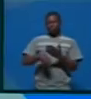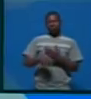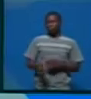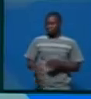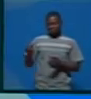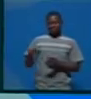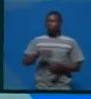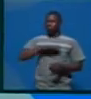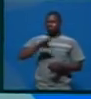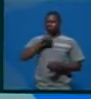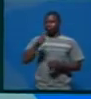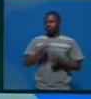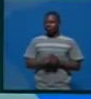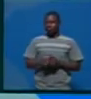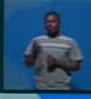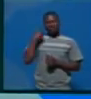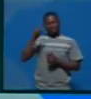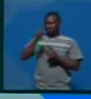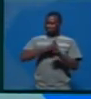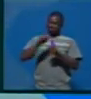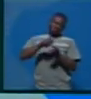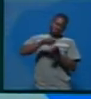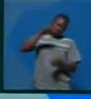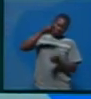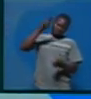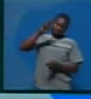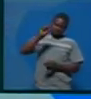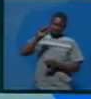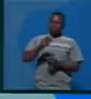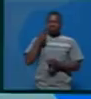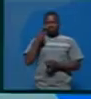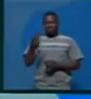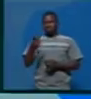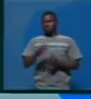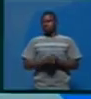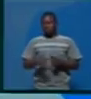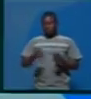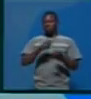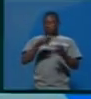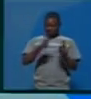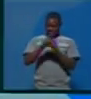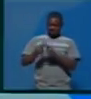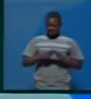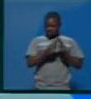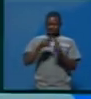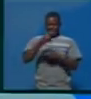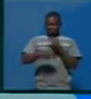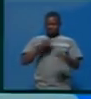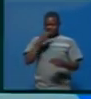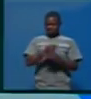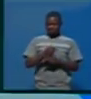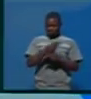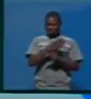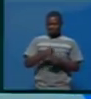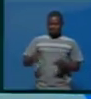tension est plutôt palpable au sein de la filière coton. L'Union nationale des sociétés et coopératives de coton du Burkina Faso donne